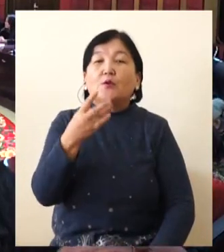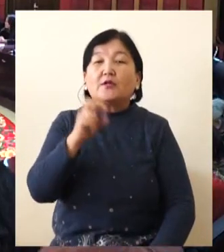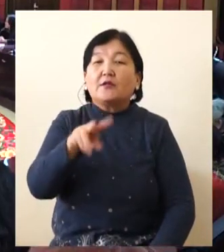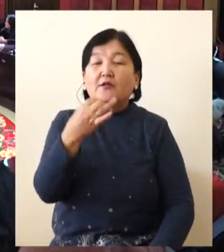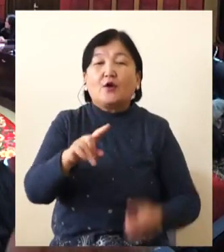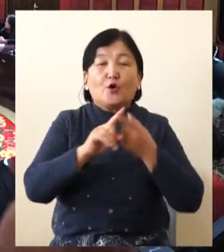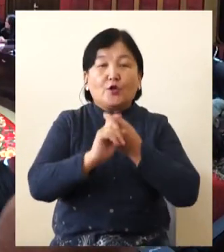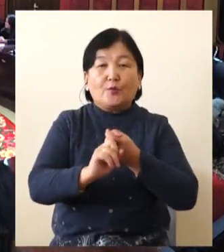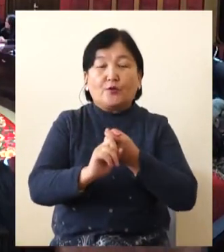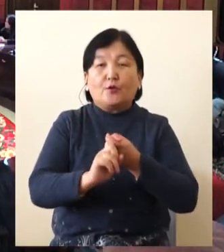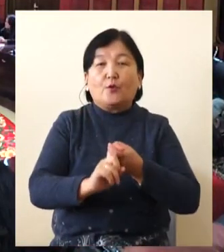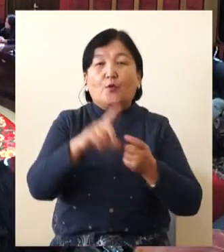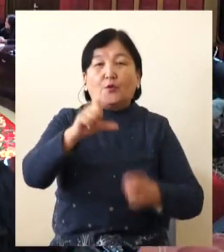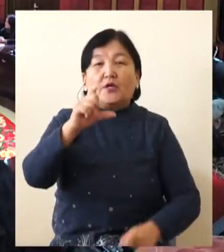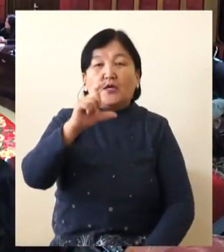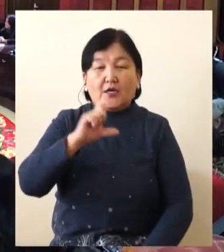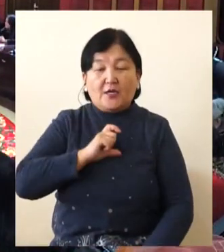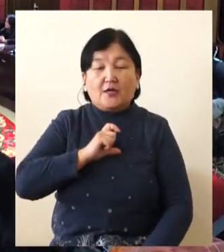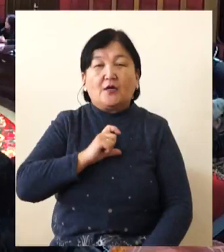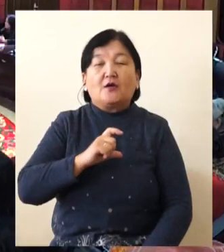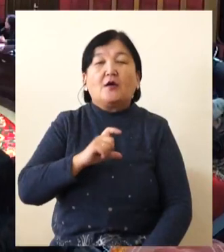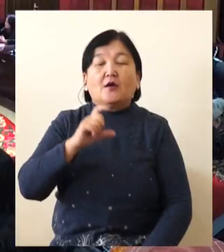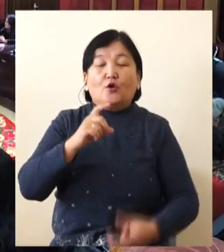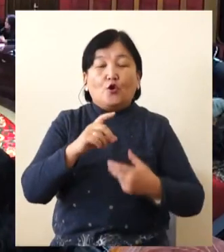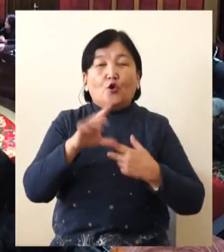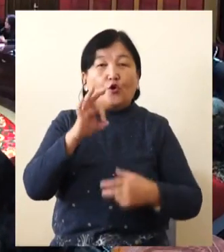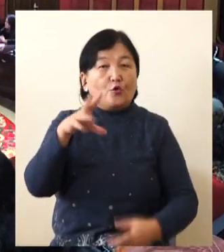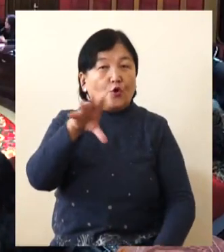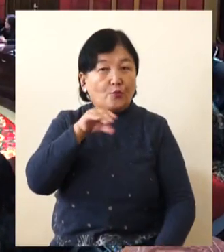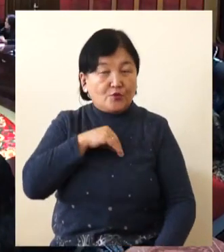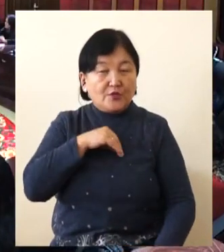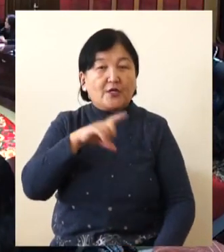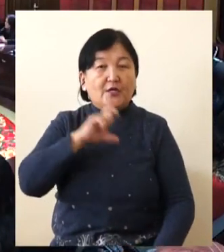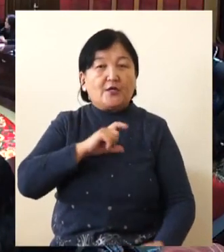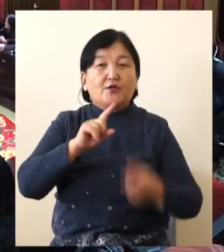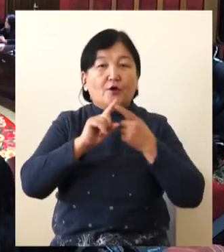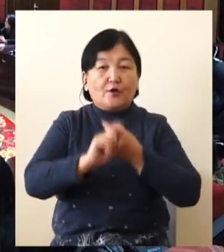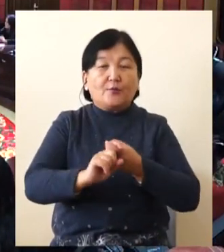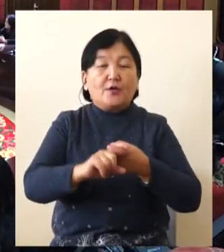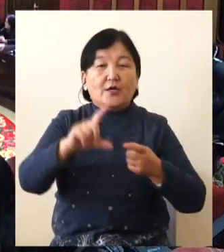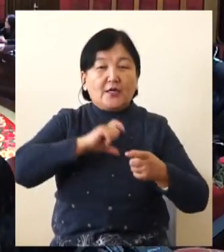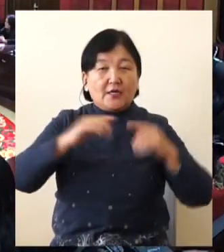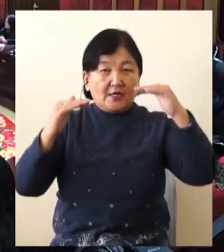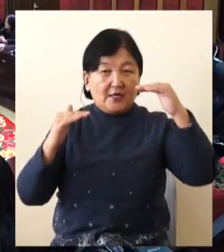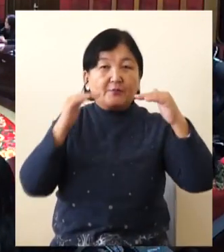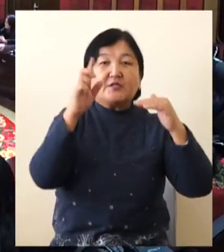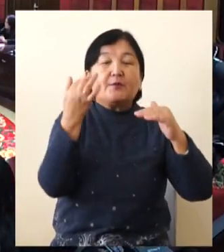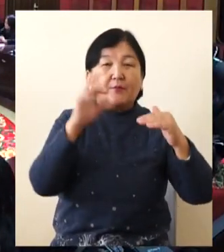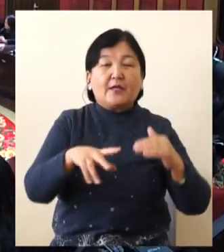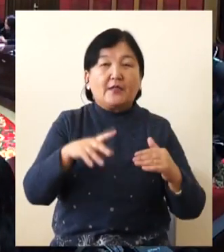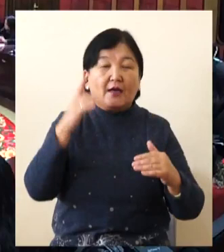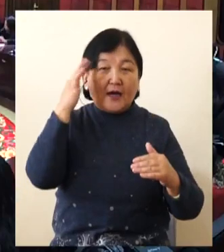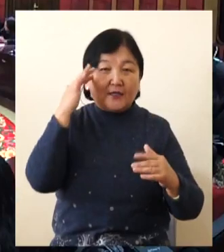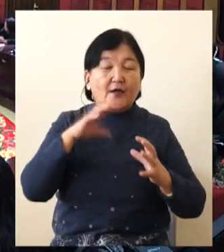хөгжлөлт тухайлбал хүний өмчлөх амжиргаатай байх эрхийн хэрэгжилтийн байдлыг